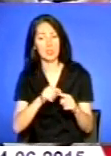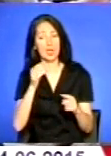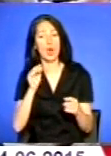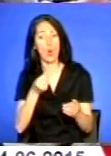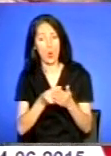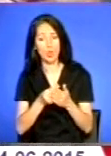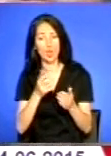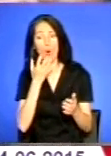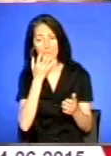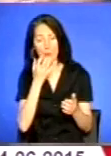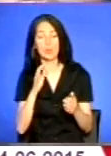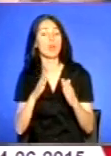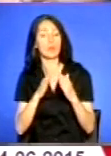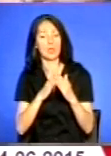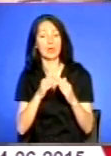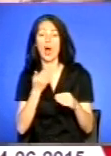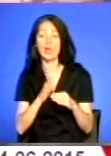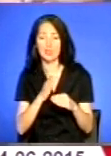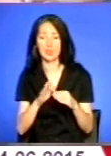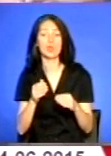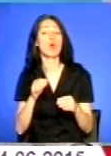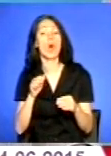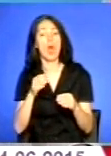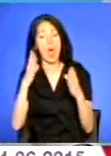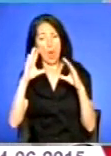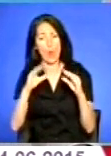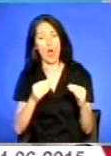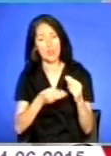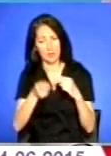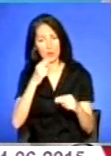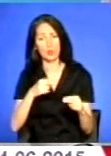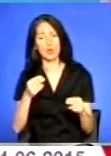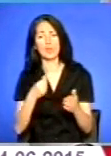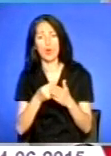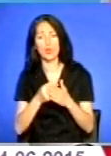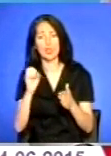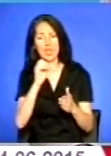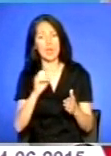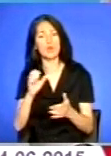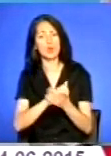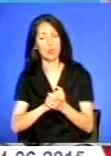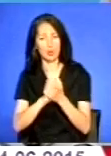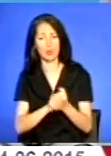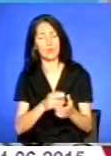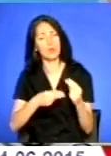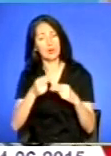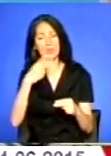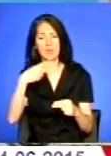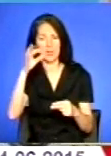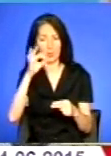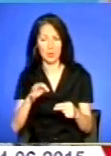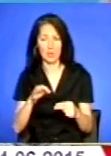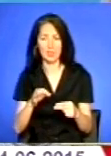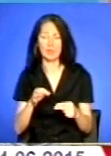замість позичальників погасять за гроші Євросоюзу. Відшкодовується 20% на придбання